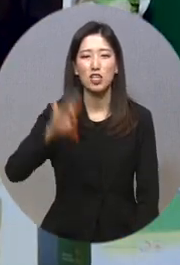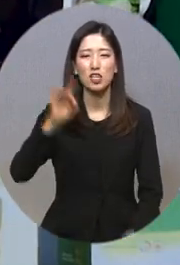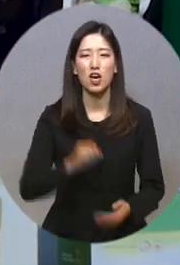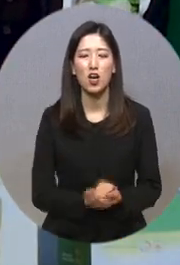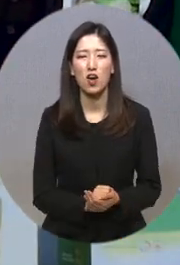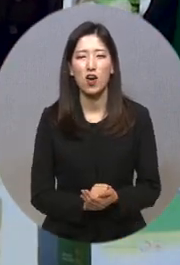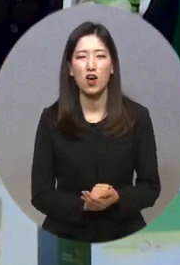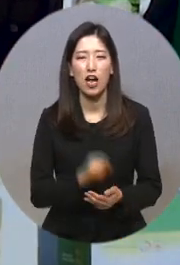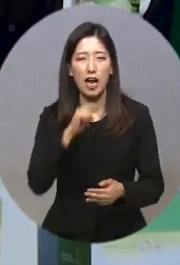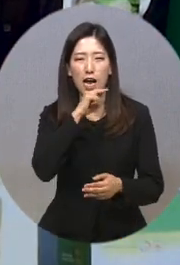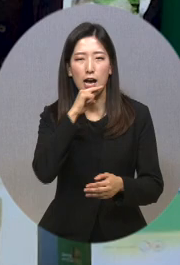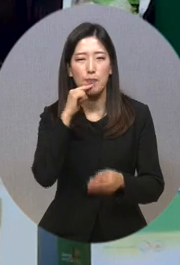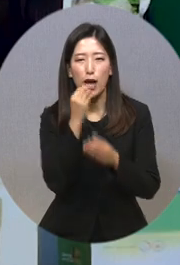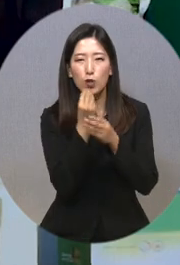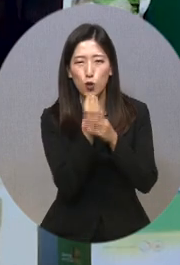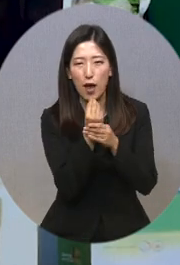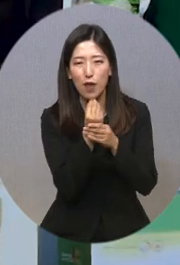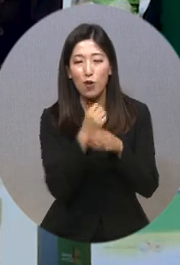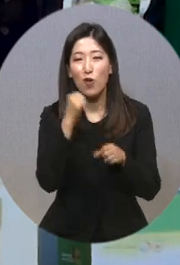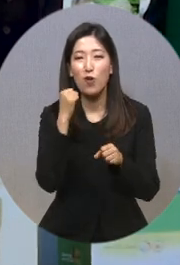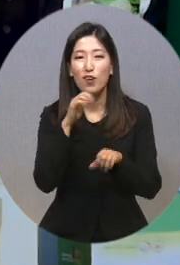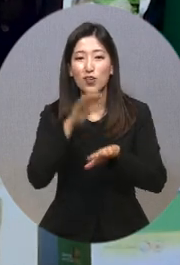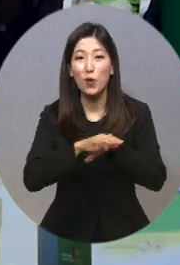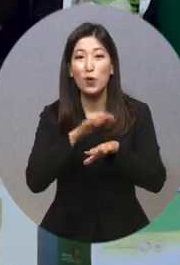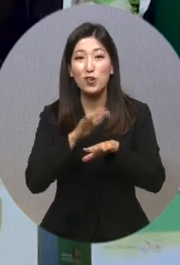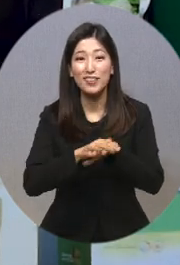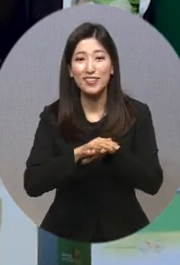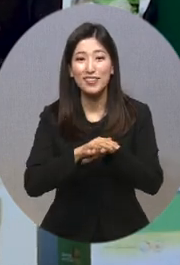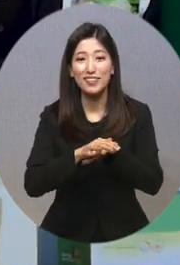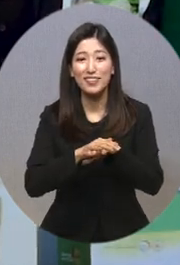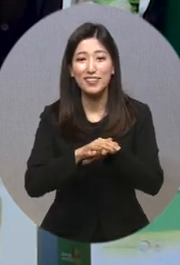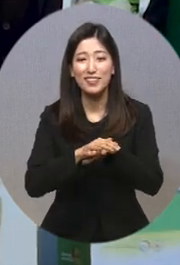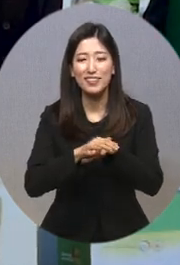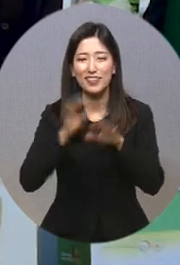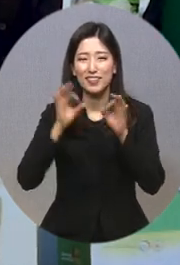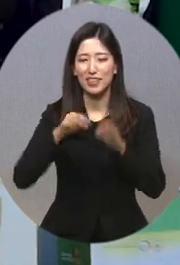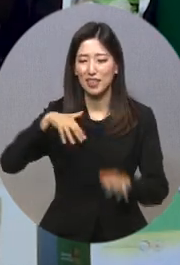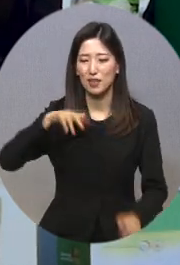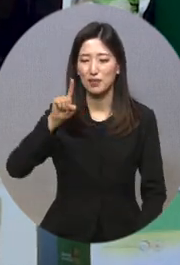방울 토마토를 만들고 계신 도곡 농협의